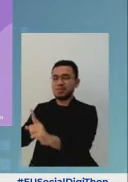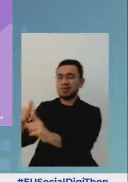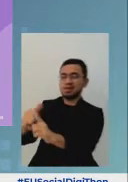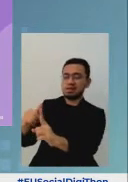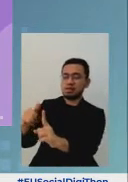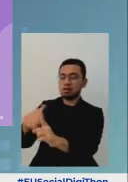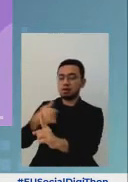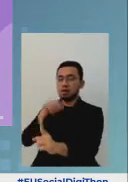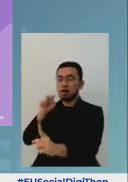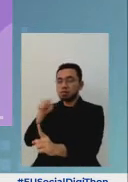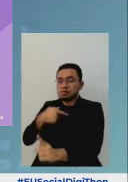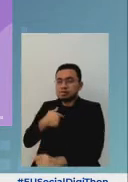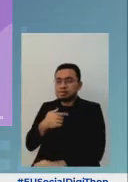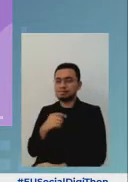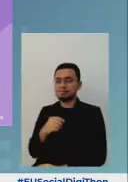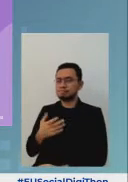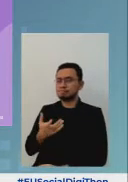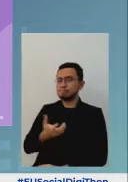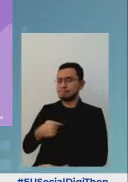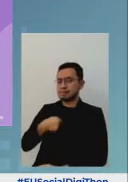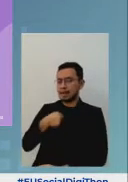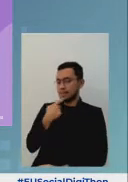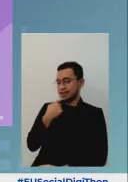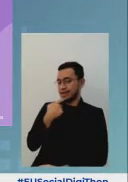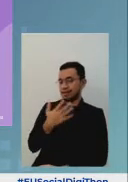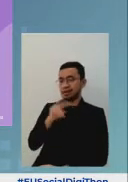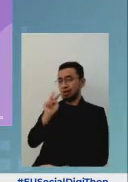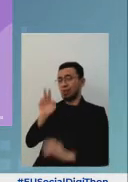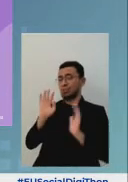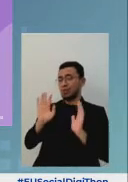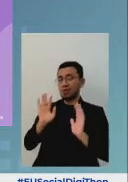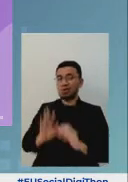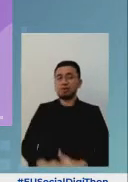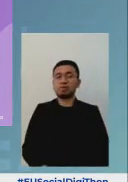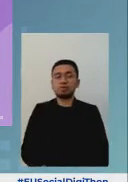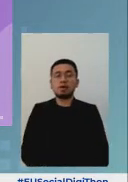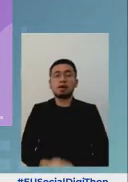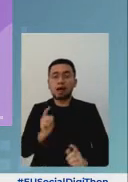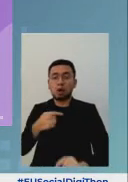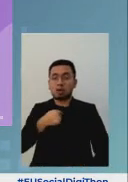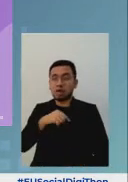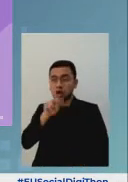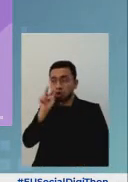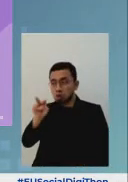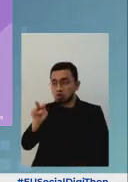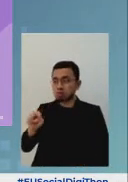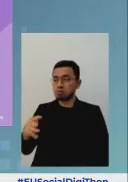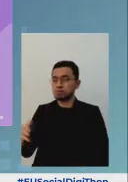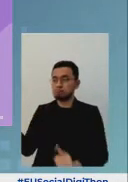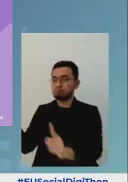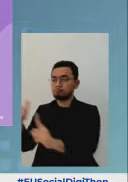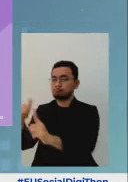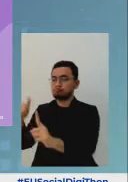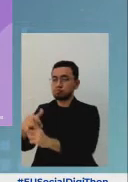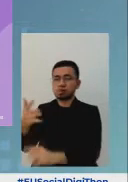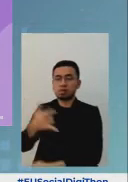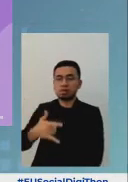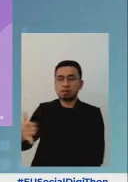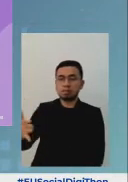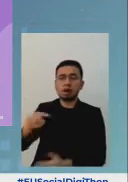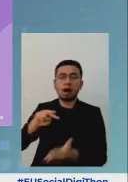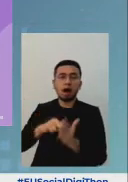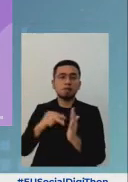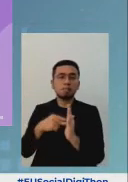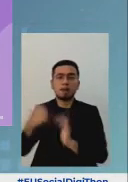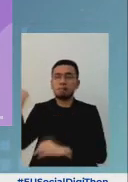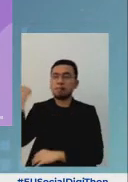salah. Kalau kita penonton, tapi kita membiarkan terus cyberbullying ini terjadi, malah menyemangati